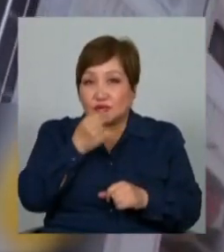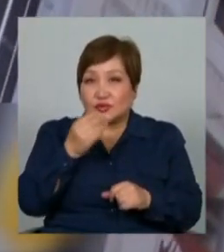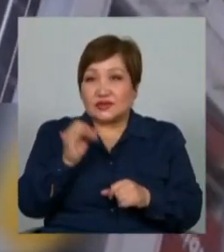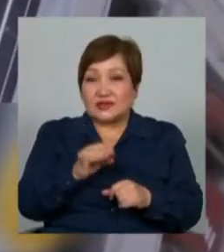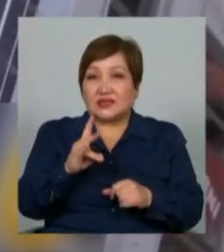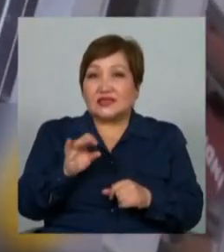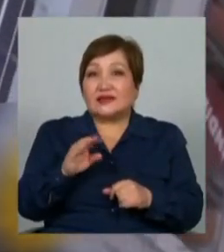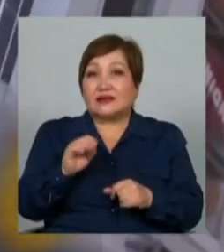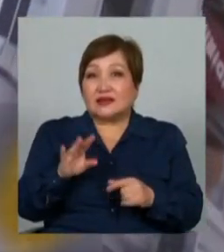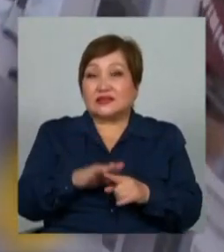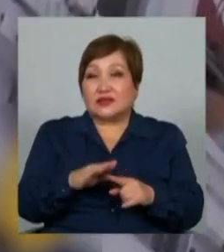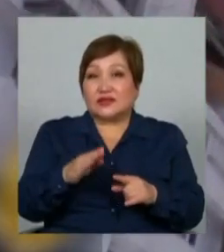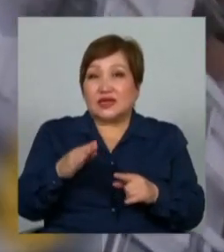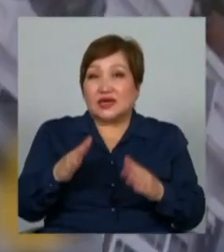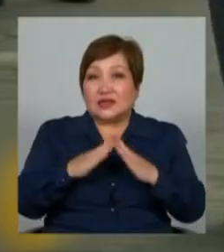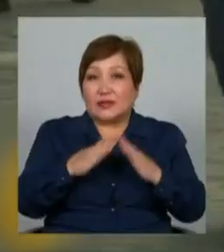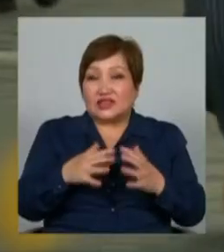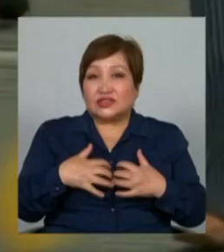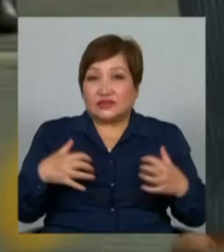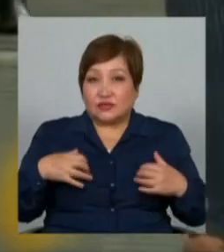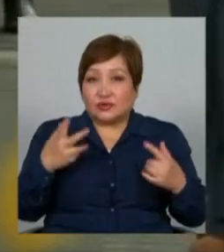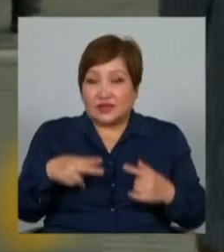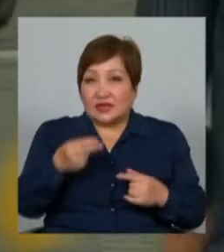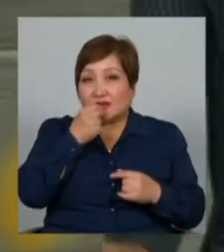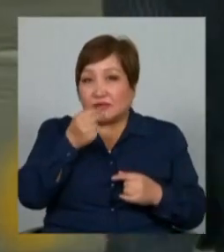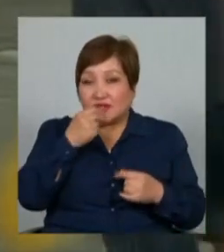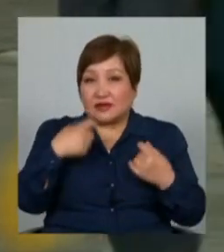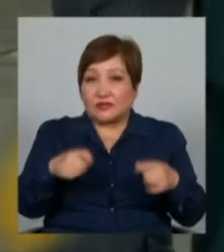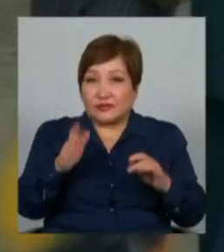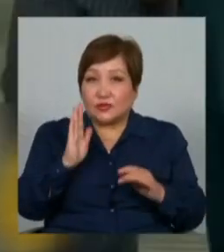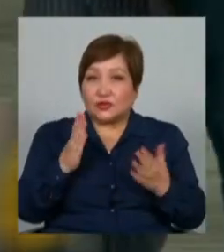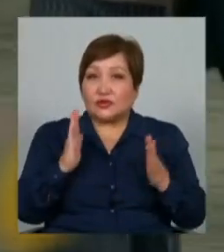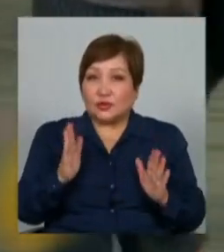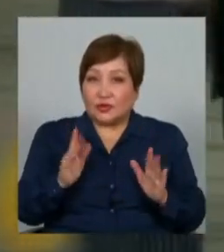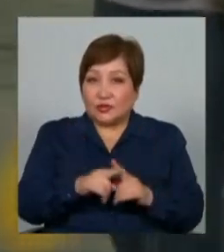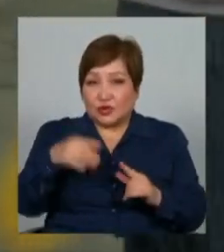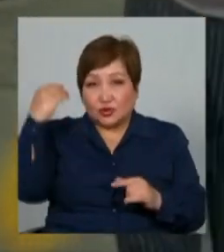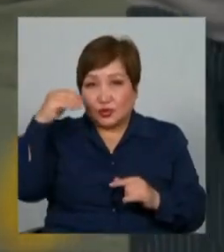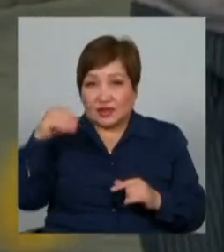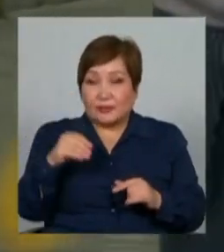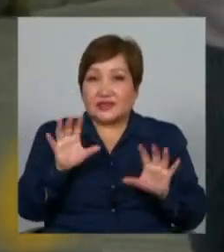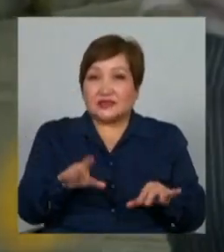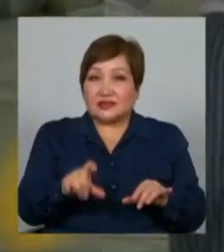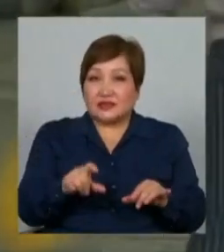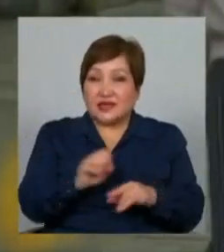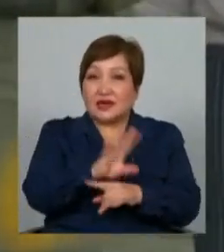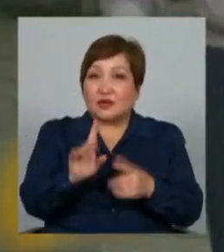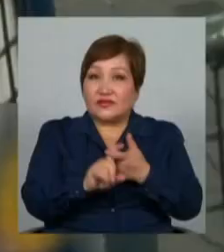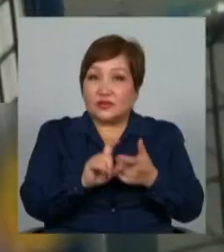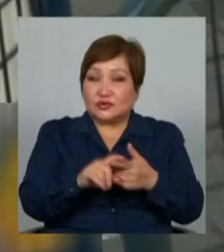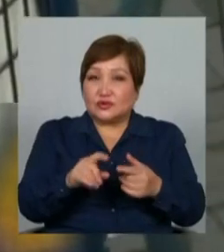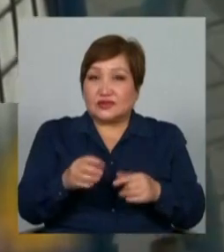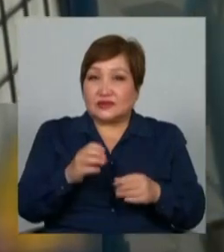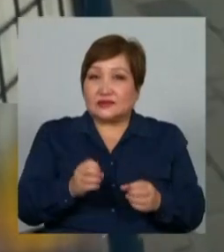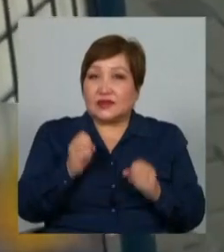құралдары мен үй жануарларына арналған тағамдар саудасына рұқсат етіледі. Бұған дейін Түркия президенті коронавирустың күрделі жағдайына байланысты